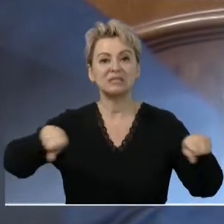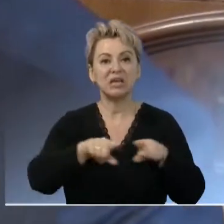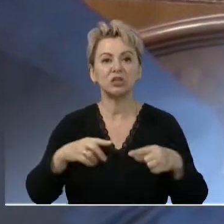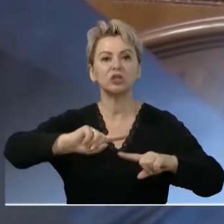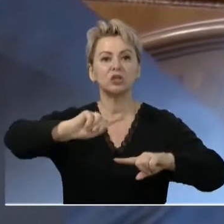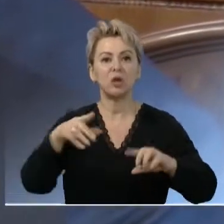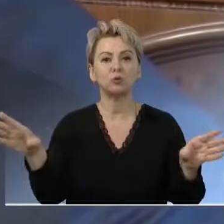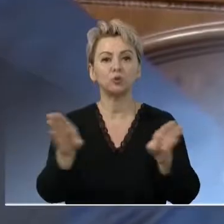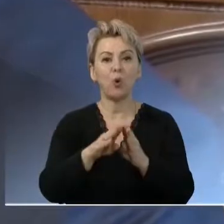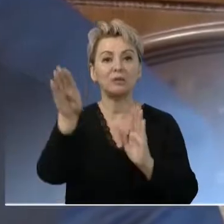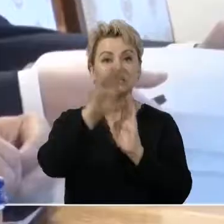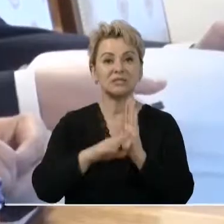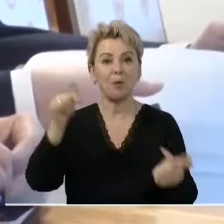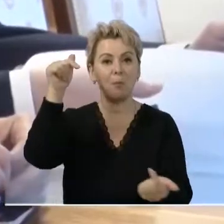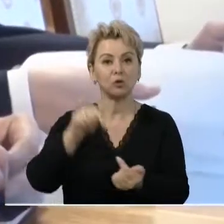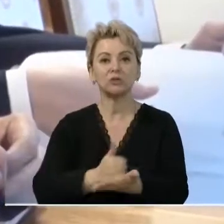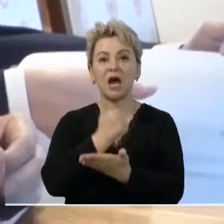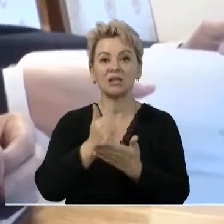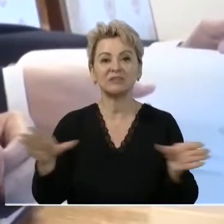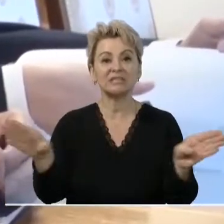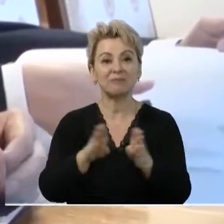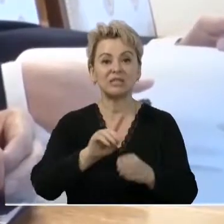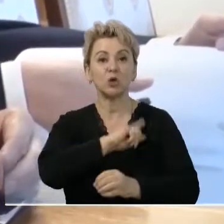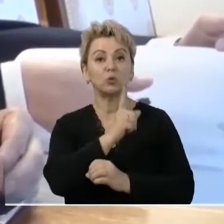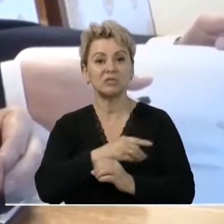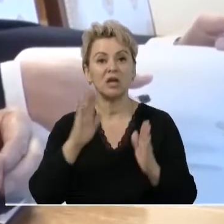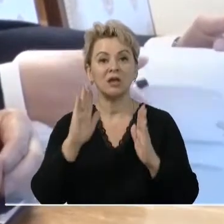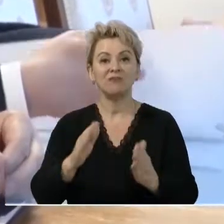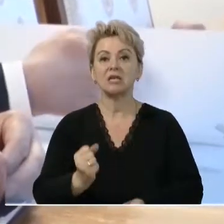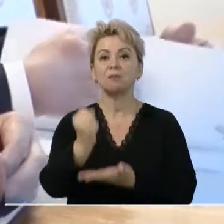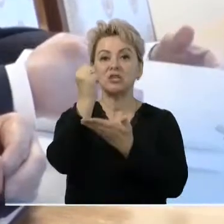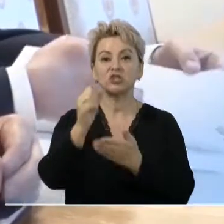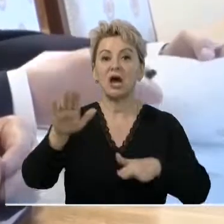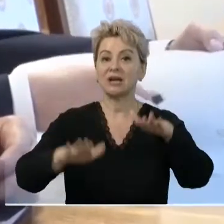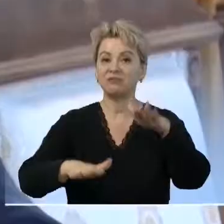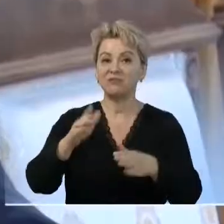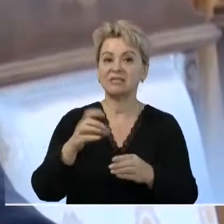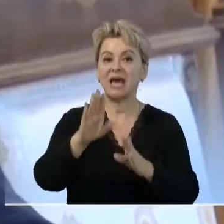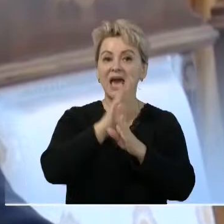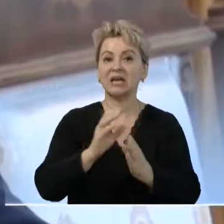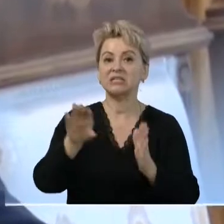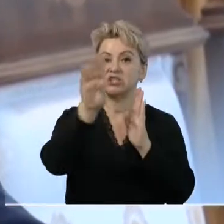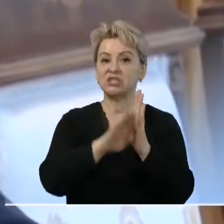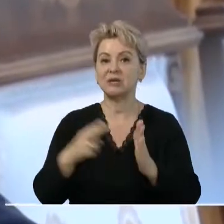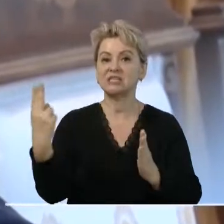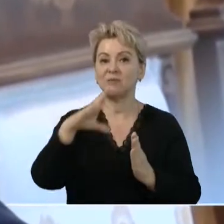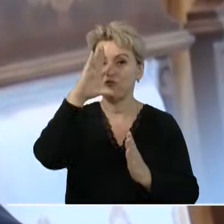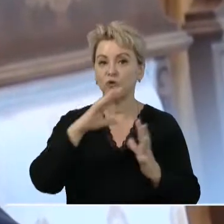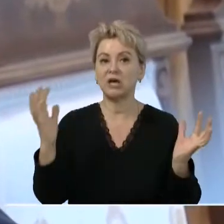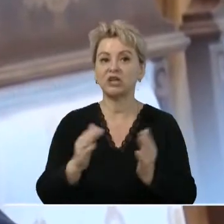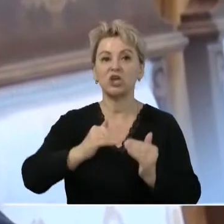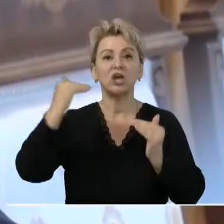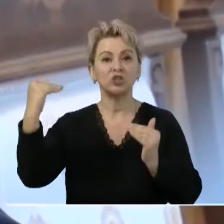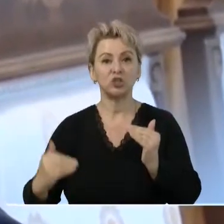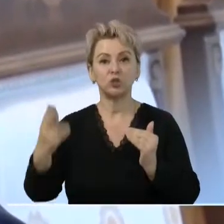требует комплексного системного подхода, а главное – совместных усилий. Ведь от поддержания равновесия экосистемы Цимлянского водохранилища и Нижнего